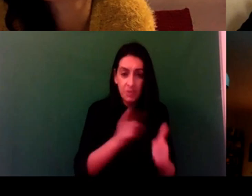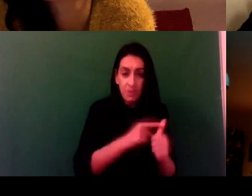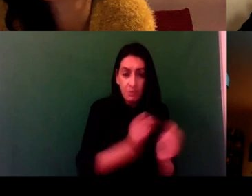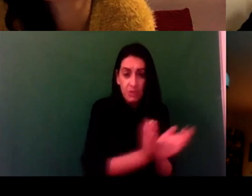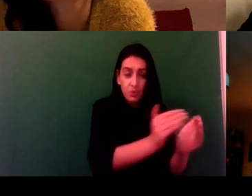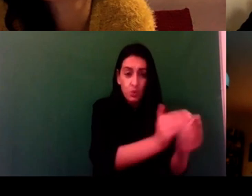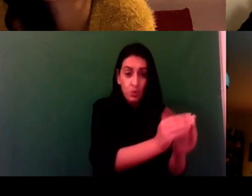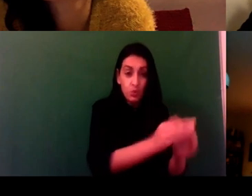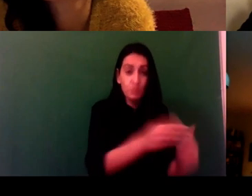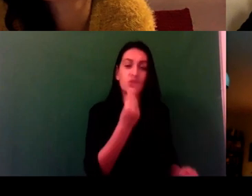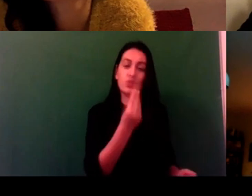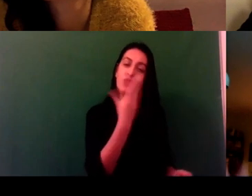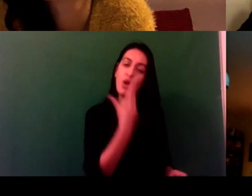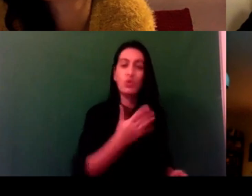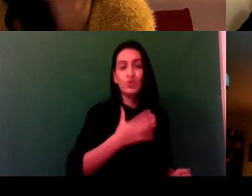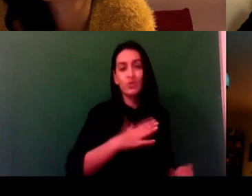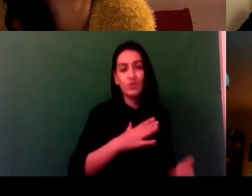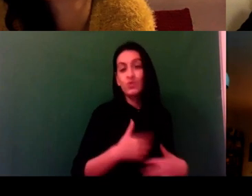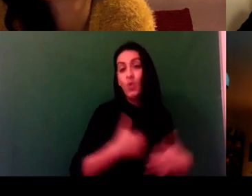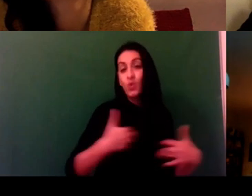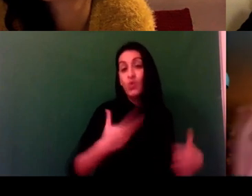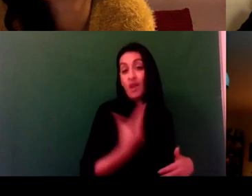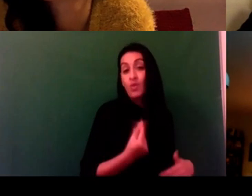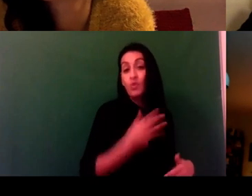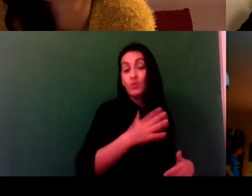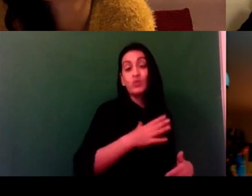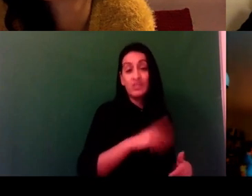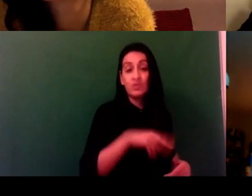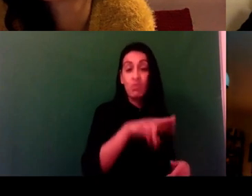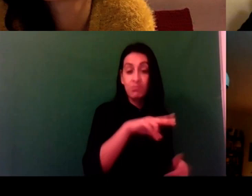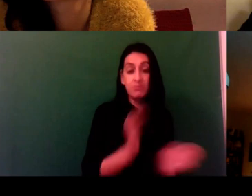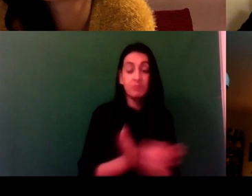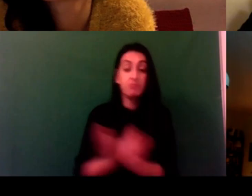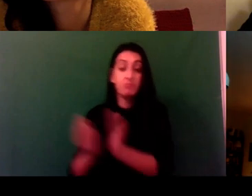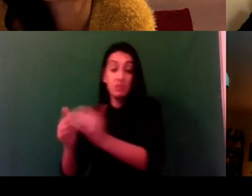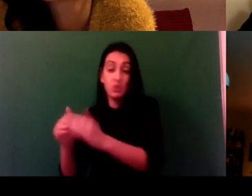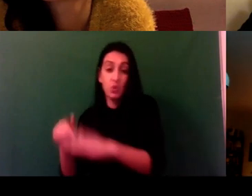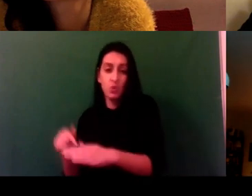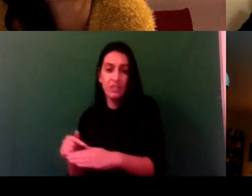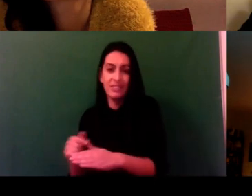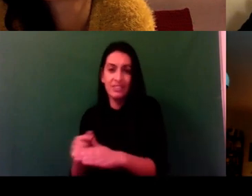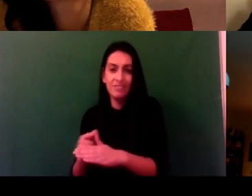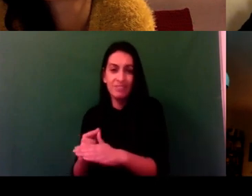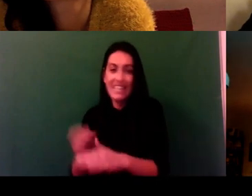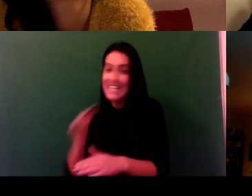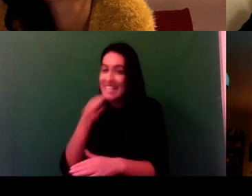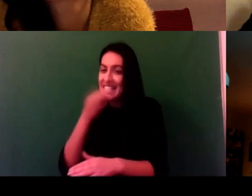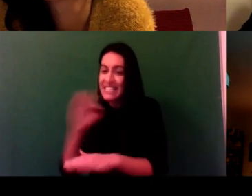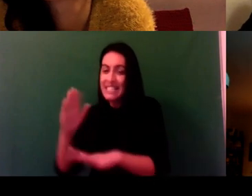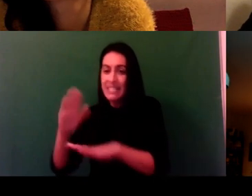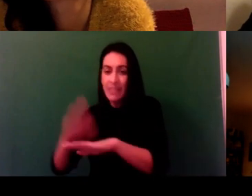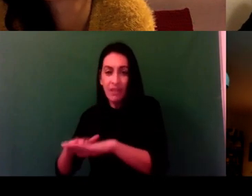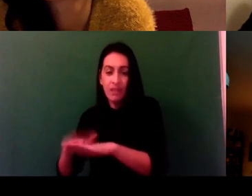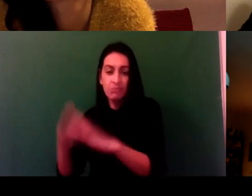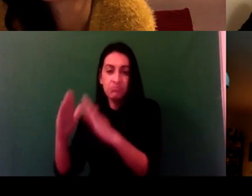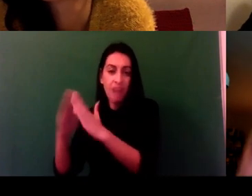bir gecekondunun güvencesizliğine ve işte o derme çatmalığına bir arada bir yerlerde buluşmanın